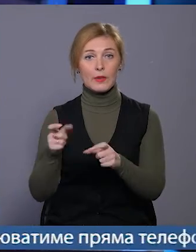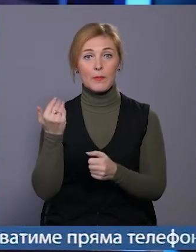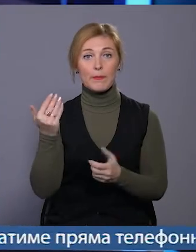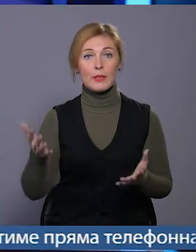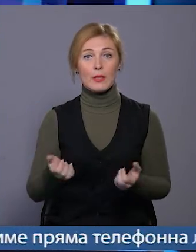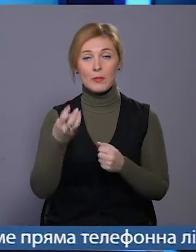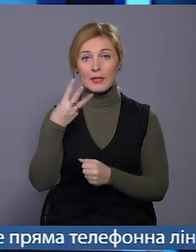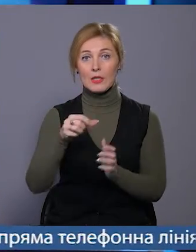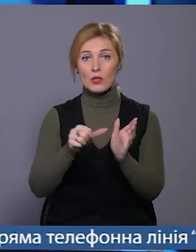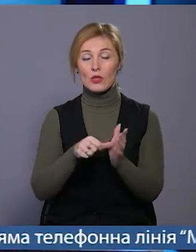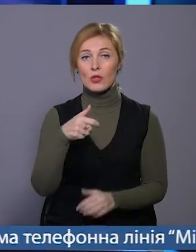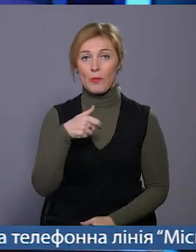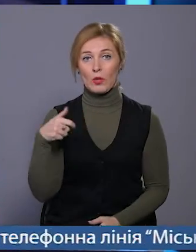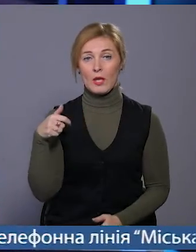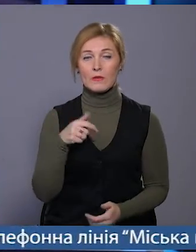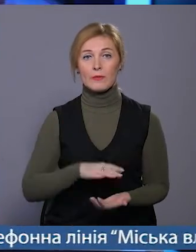36 депутатів.